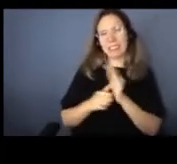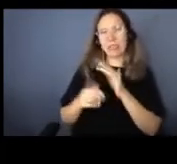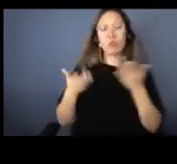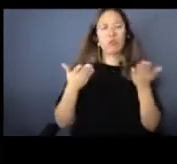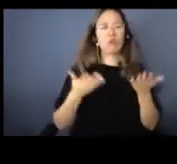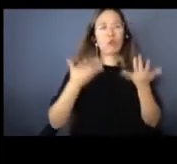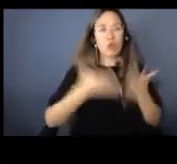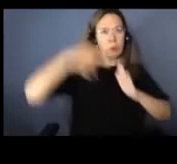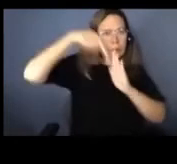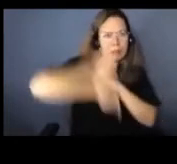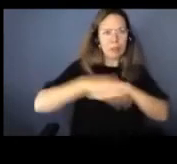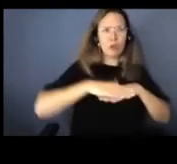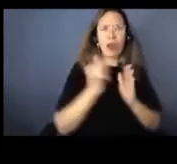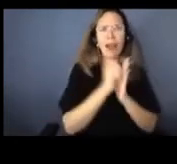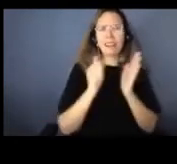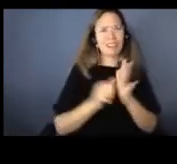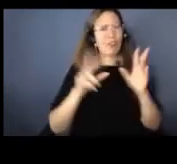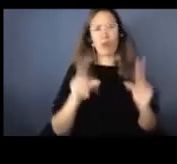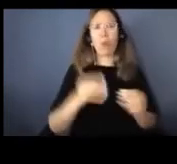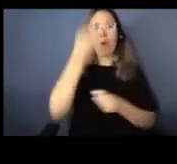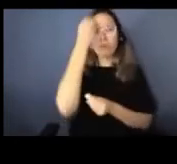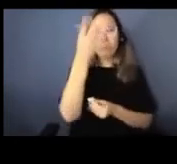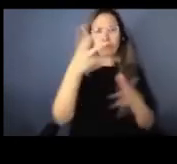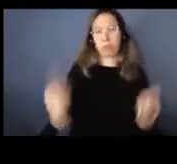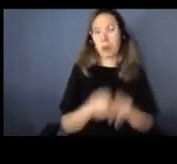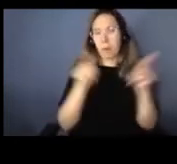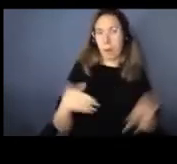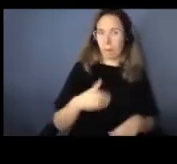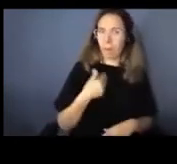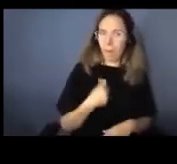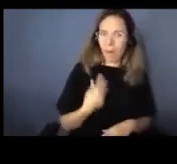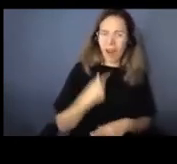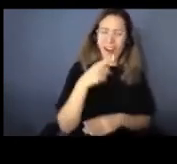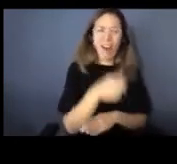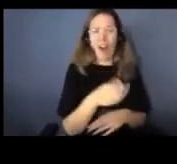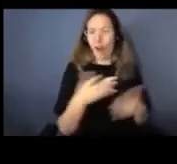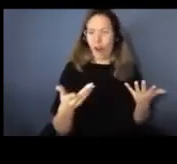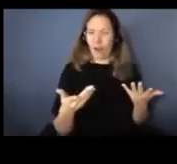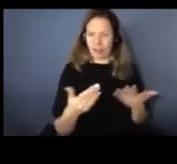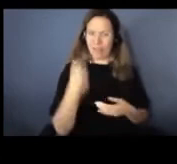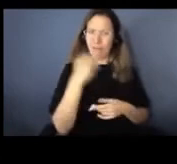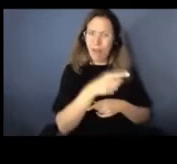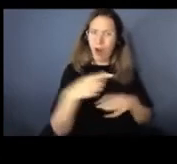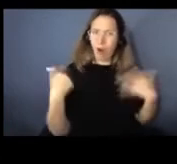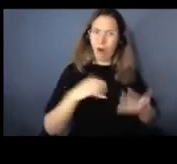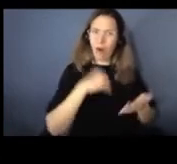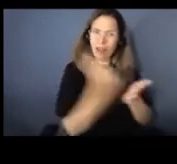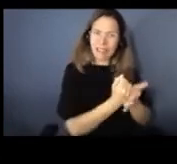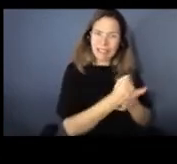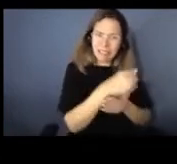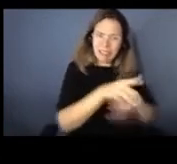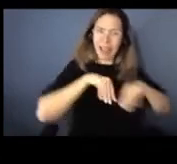aujourd'hui, mais que je trouve vraiment important de souligner qu'il y a quelque chose de fort qui s'est fait avec l'adoption de cet